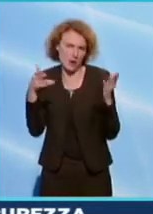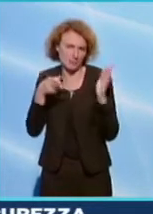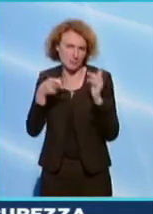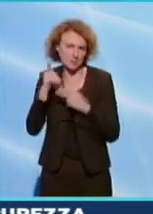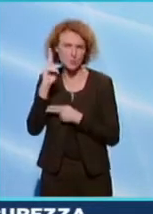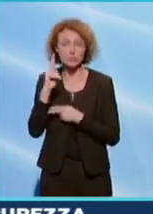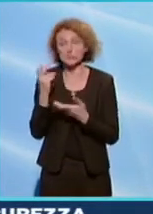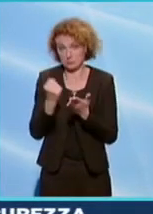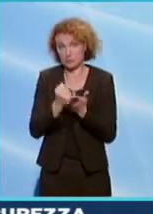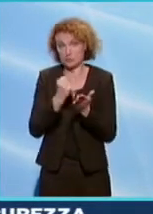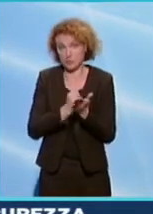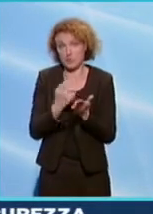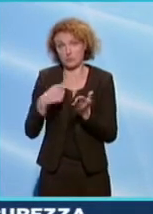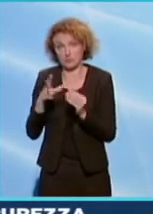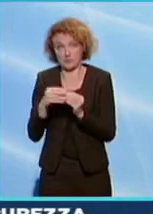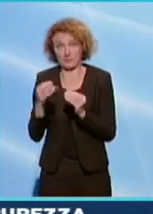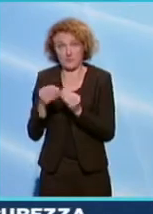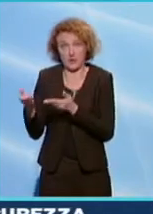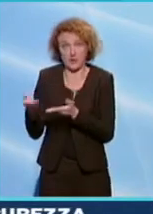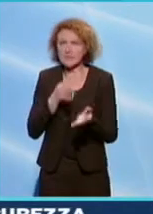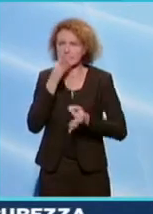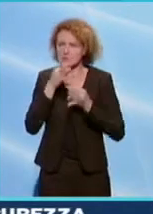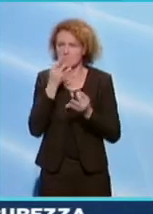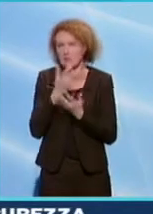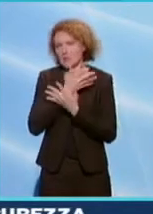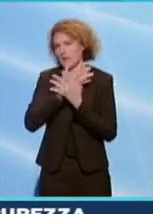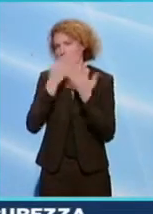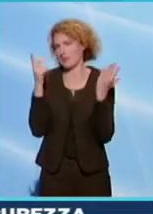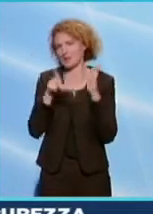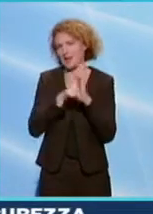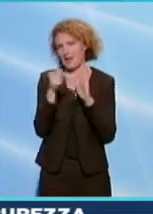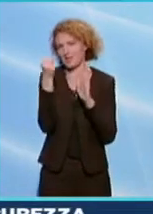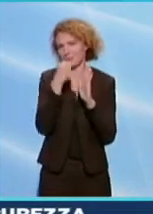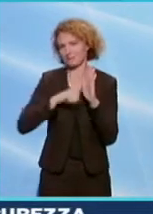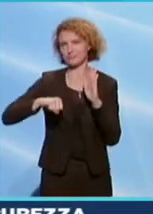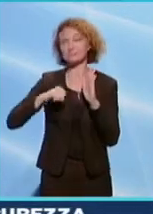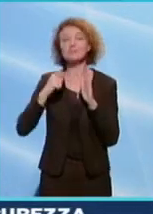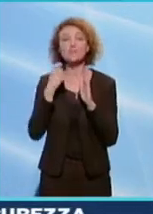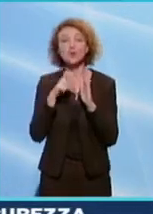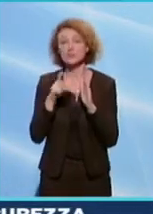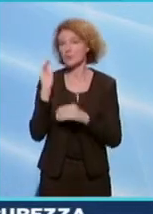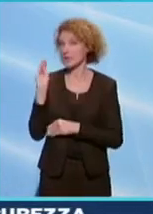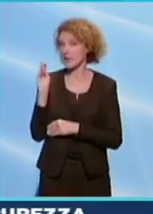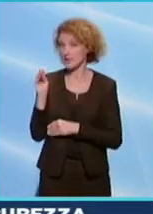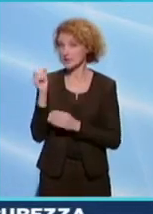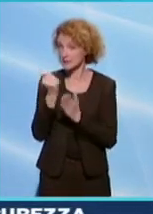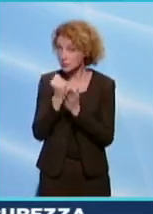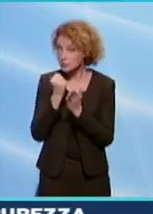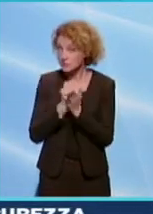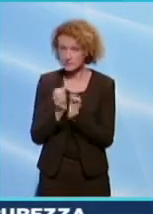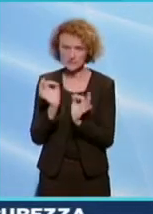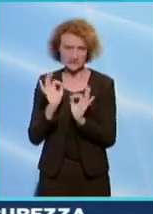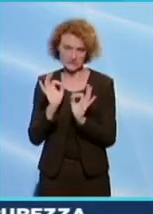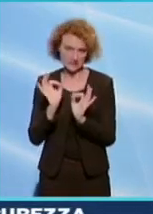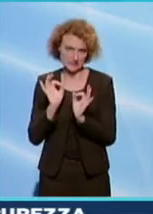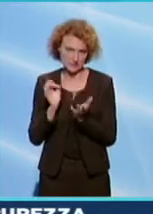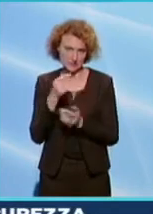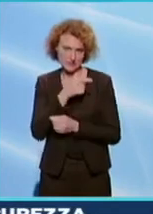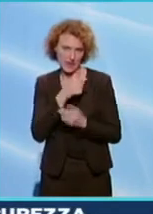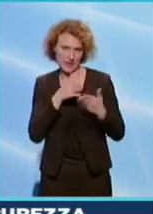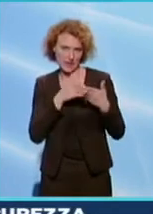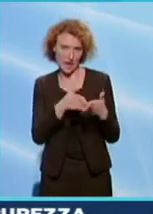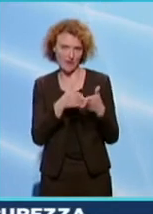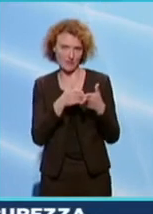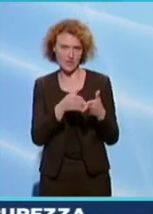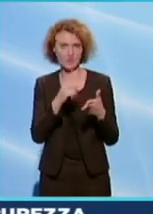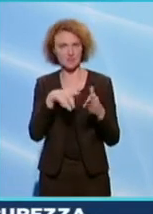in quel caso c'è stata una palese violazione di legge perché non era stata chiesta l'autorizzazione ad opera della nave